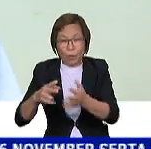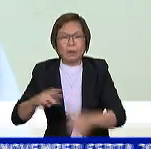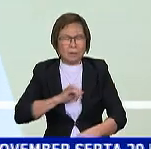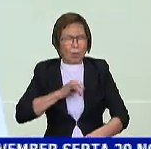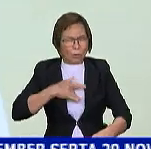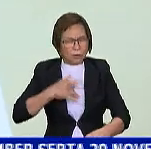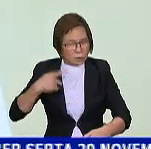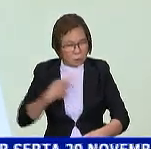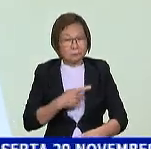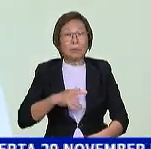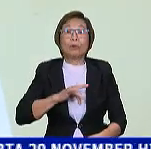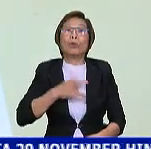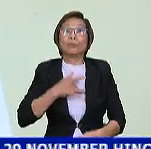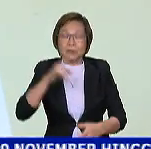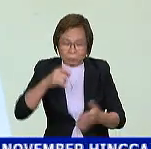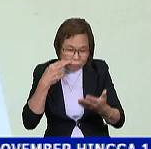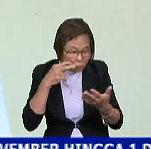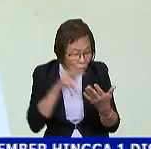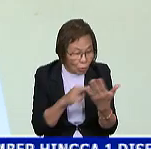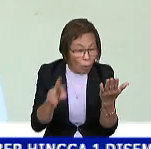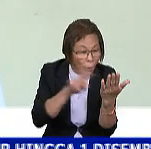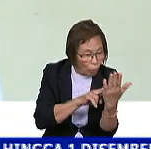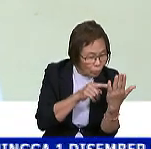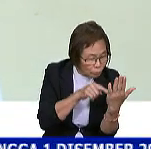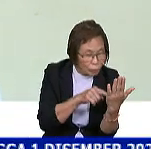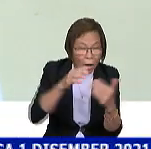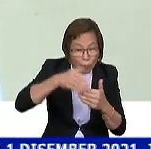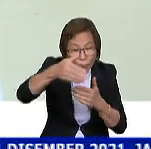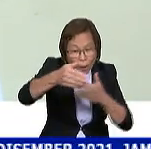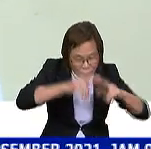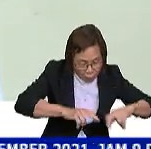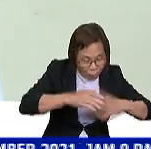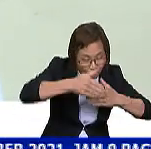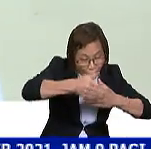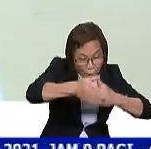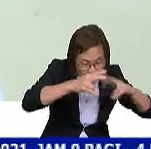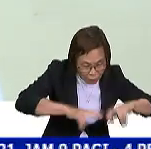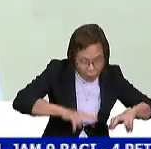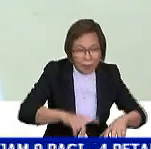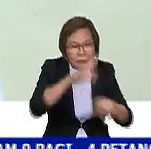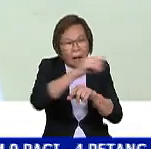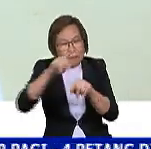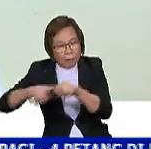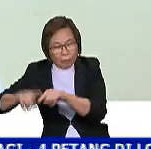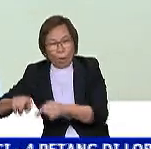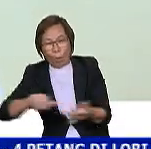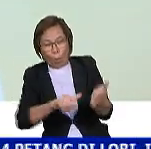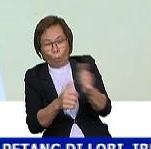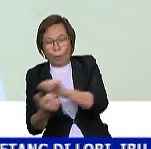tengok laporan yang selepas siasatan dan sebagainya oleh